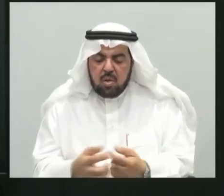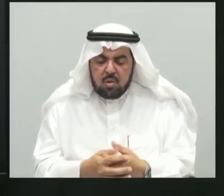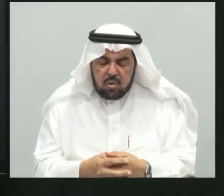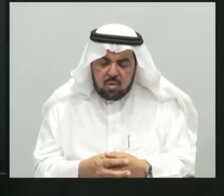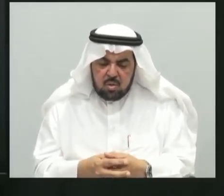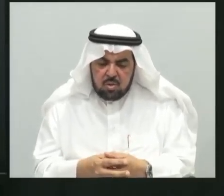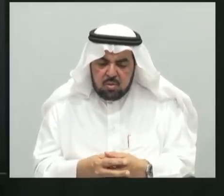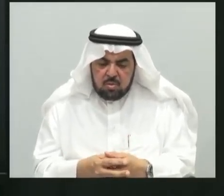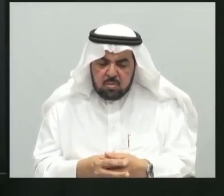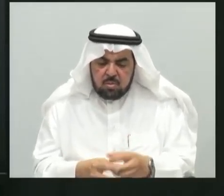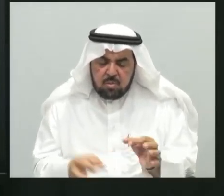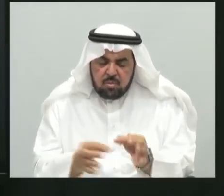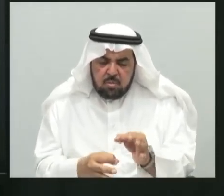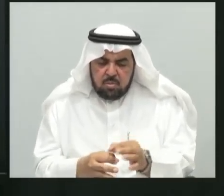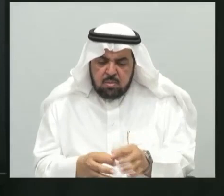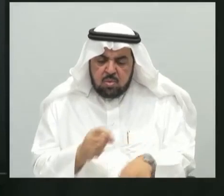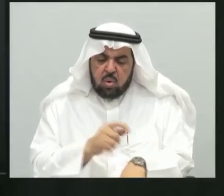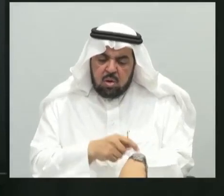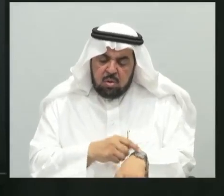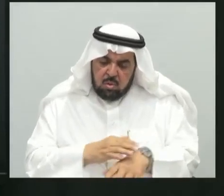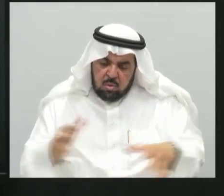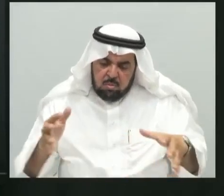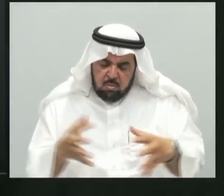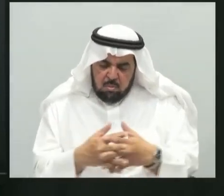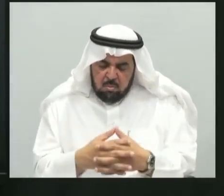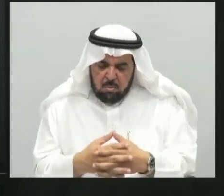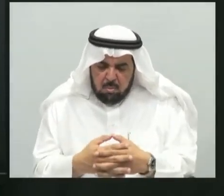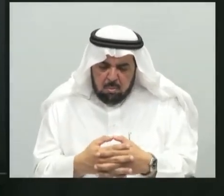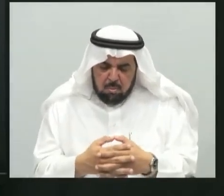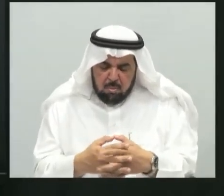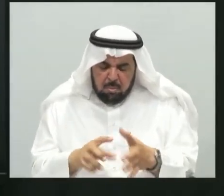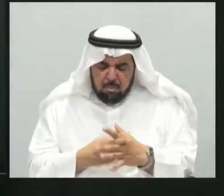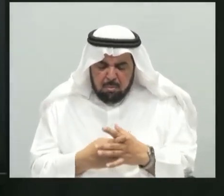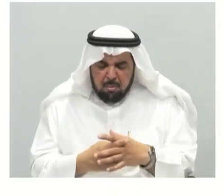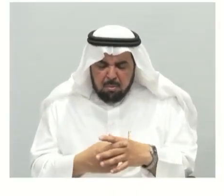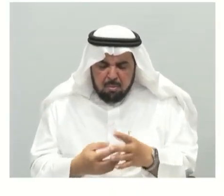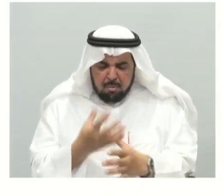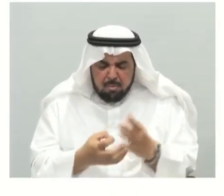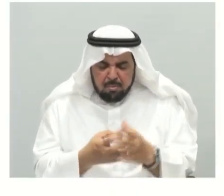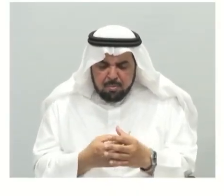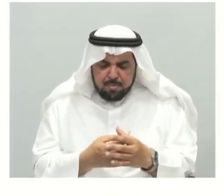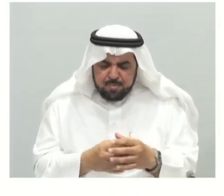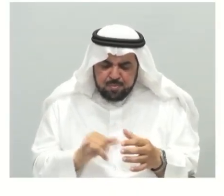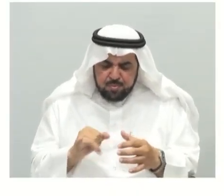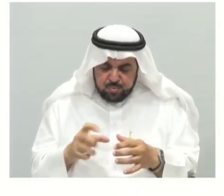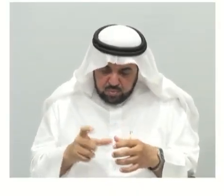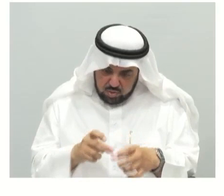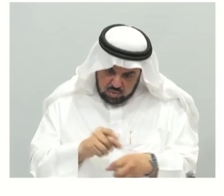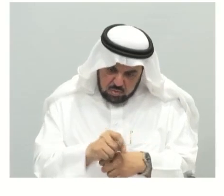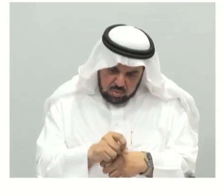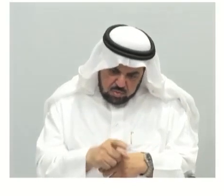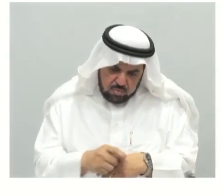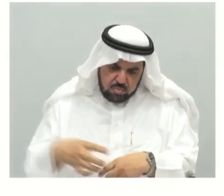المزارع للمعالجه لفتره طويله الهندسه الوراثيه مبيدات الحشرات